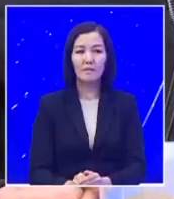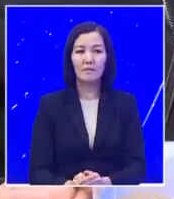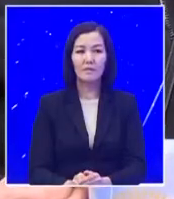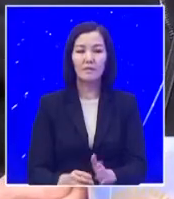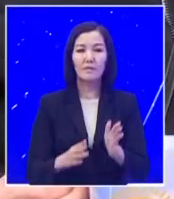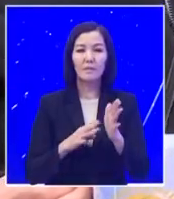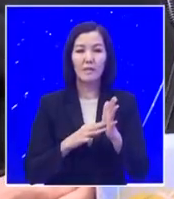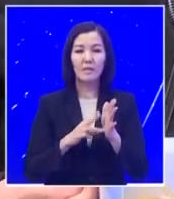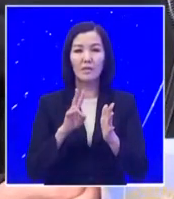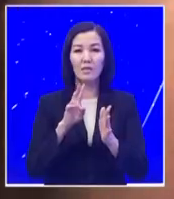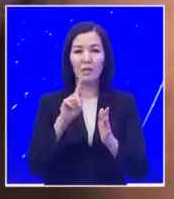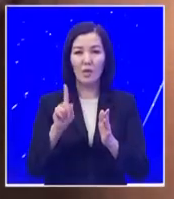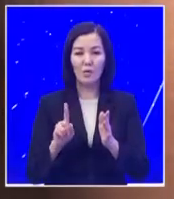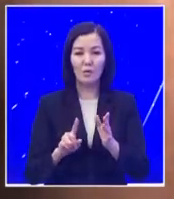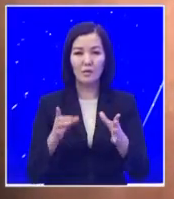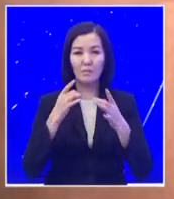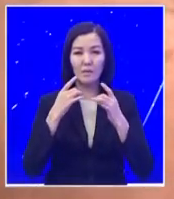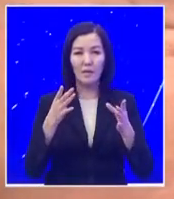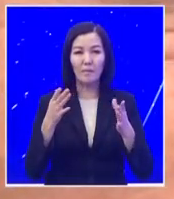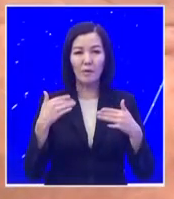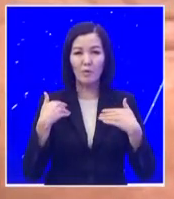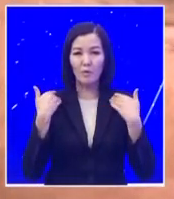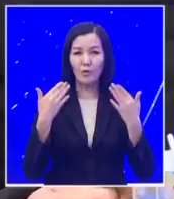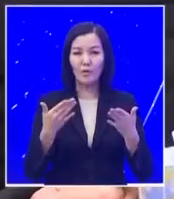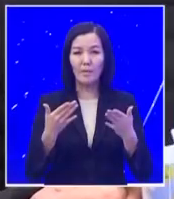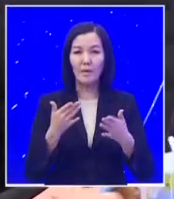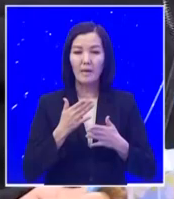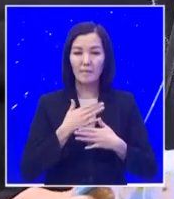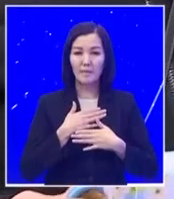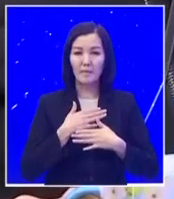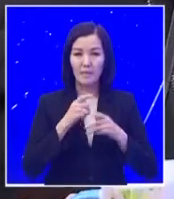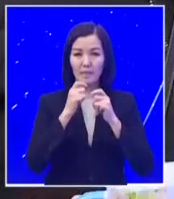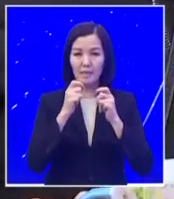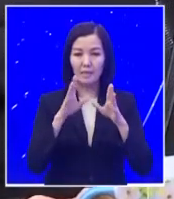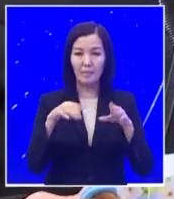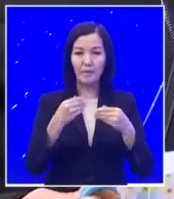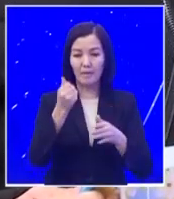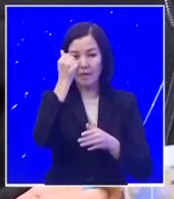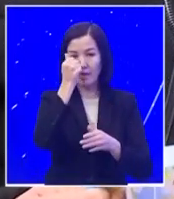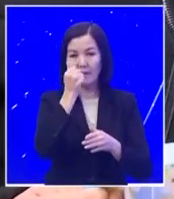Сегізінші март мерекемізбен құтты болсын. Өстіп елеп, ескеріп, жаттарыңызға рахмет.